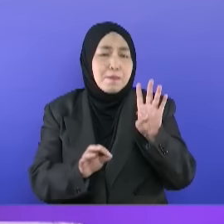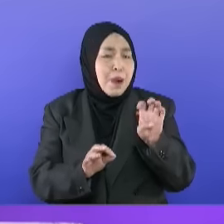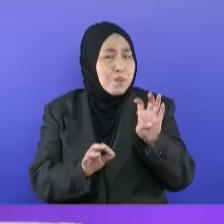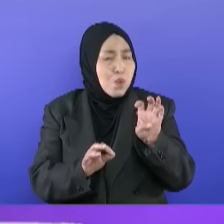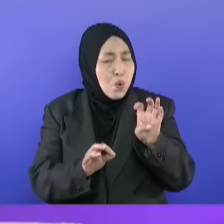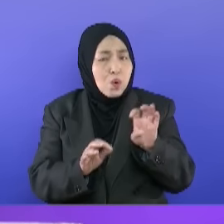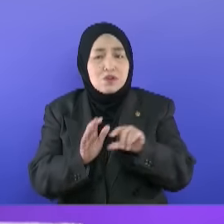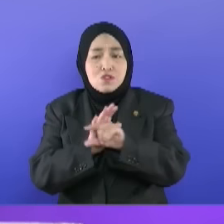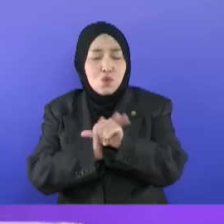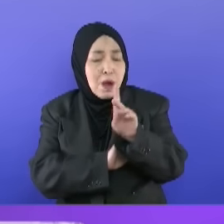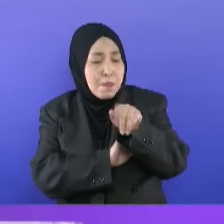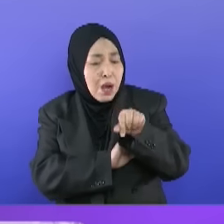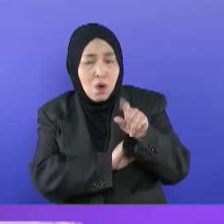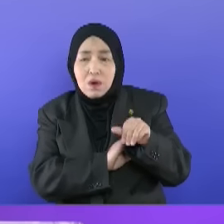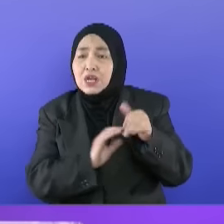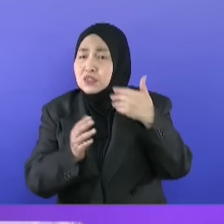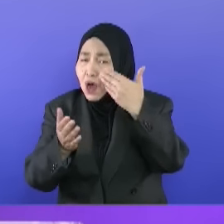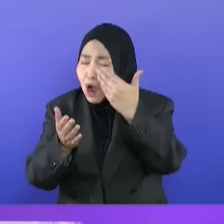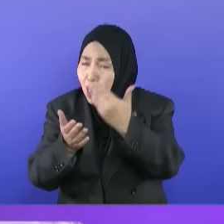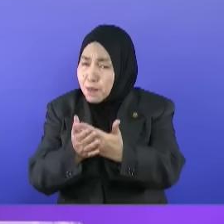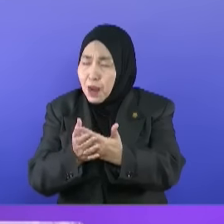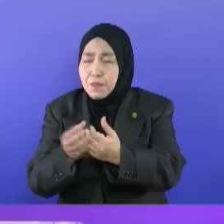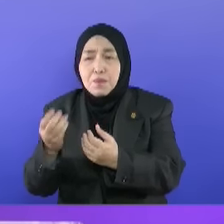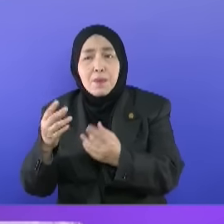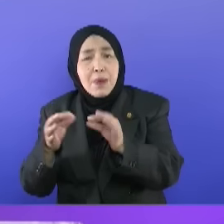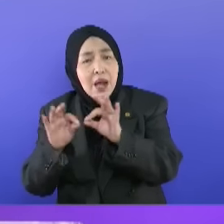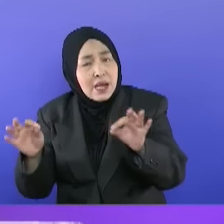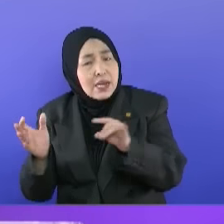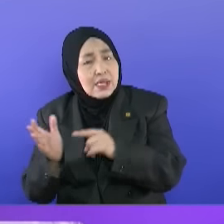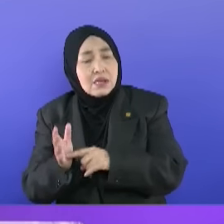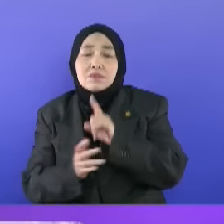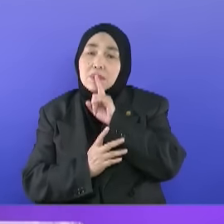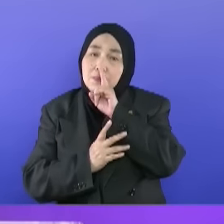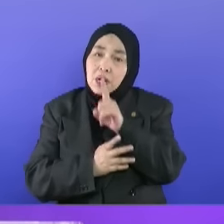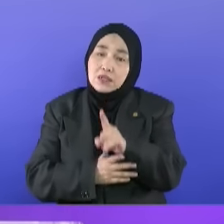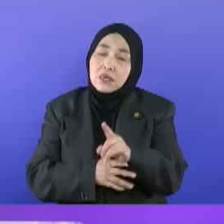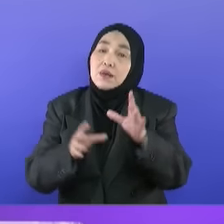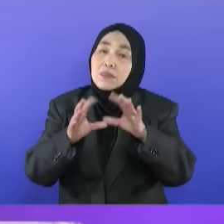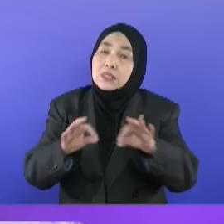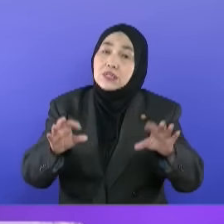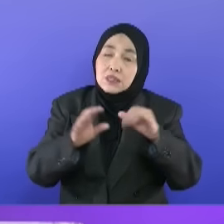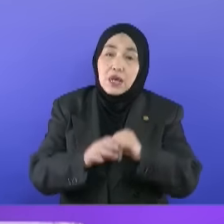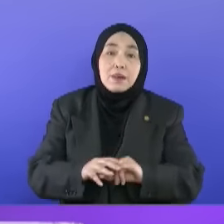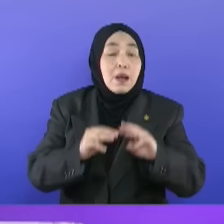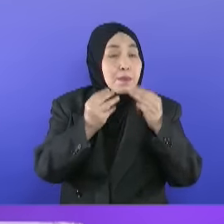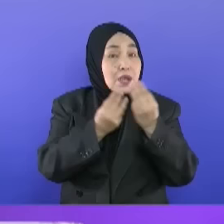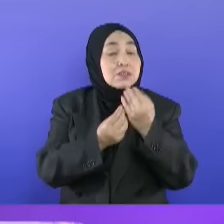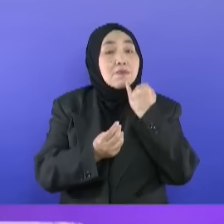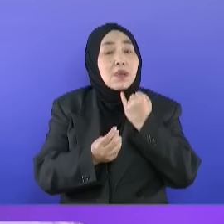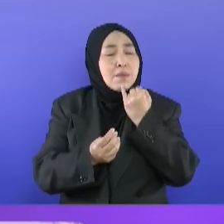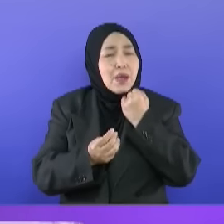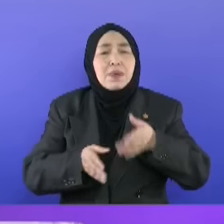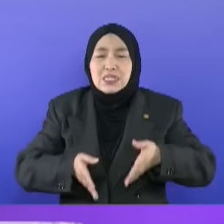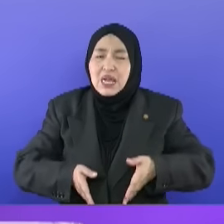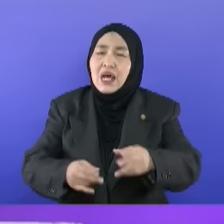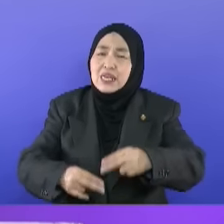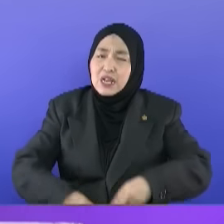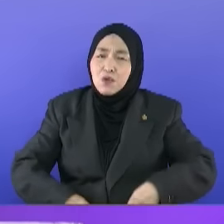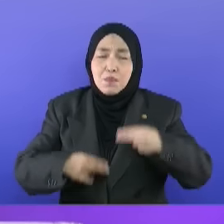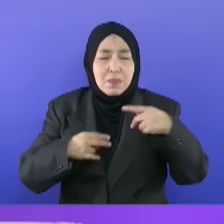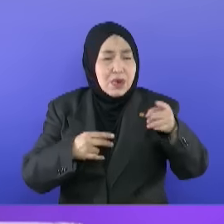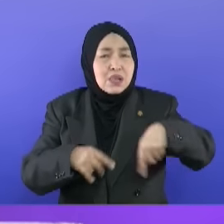surah al-Baqarah ini sampailah kepada beberapa ayat ini sebenarnya adalah menceritakan Bani Israel jalan hidup mereka